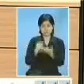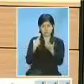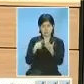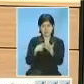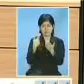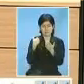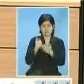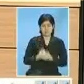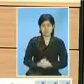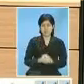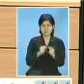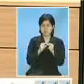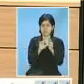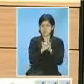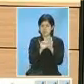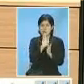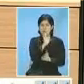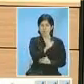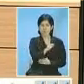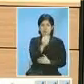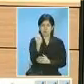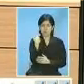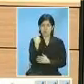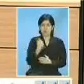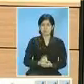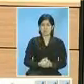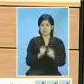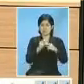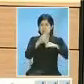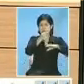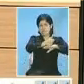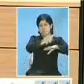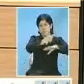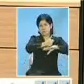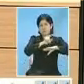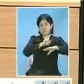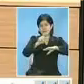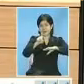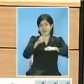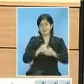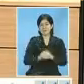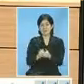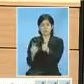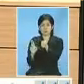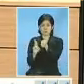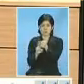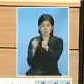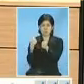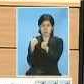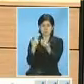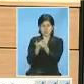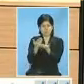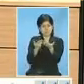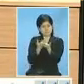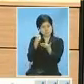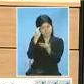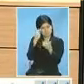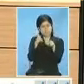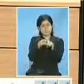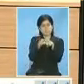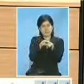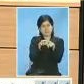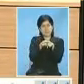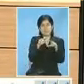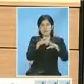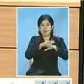ผู้พิพากษาชั้นผู้ใหญ่ไม่เอ่ยตำแหน่งก็ได้ครับปรากฏพอถึงรองก็วินิจฉัยคล้ายกันอีกผ